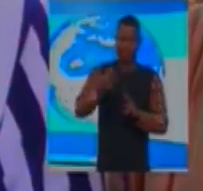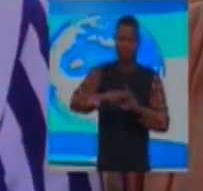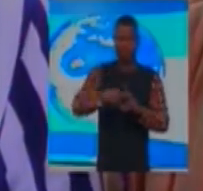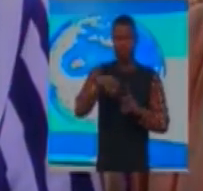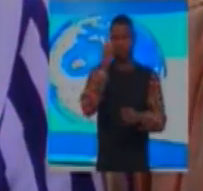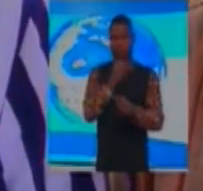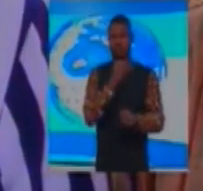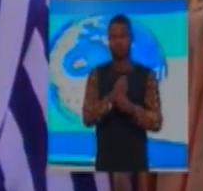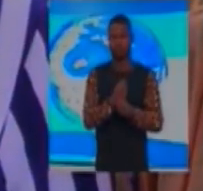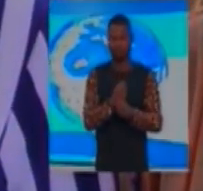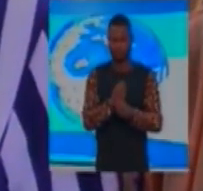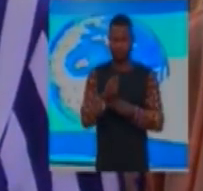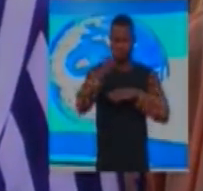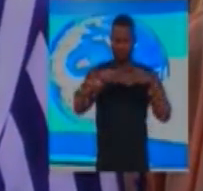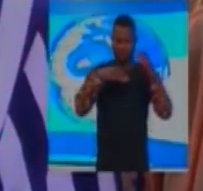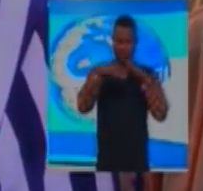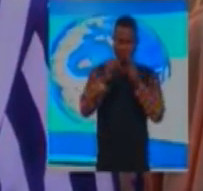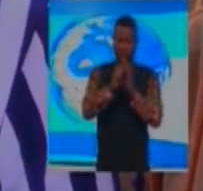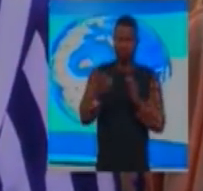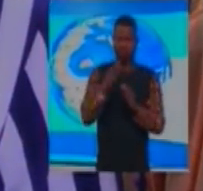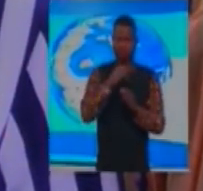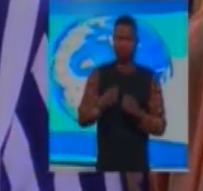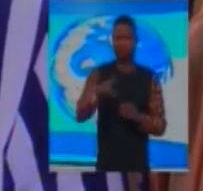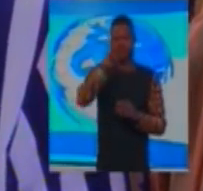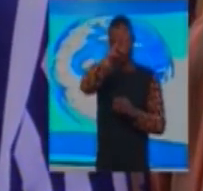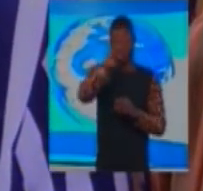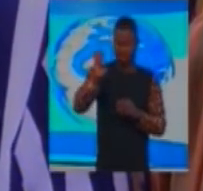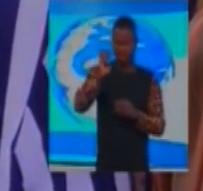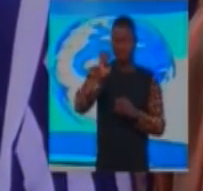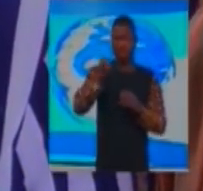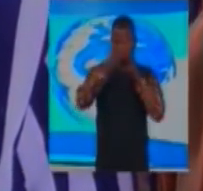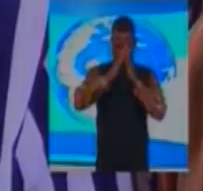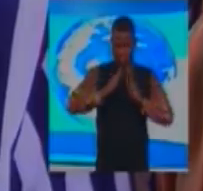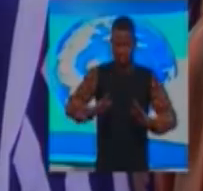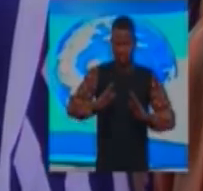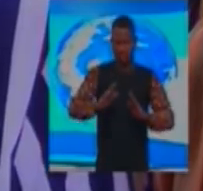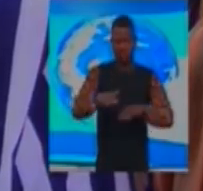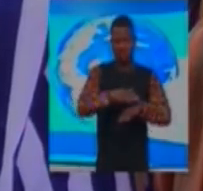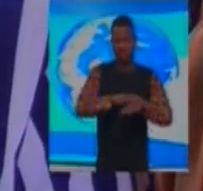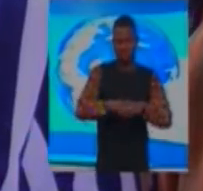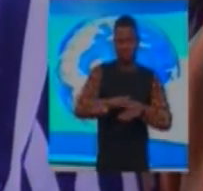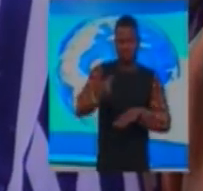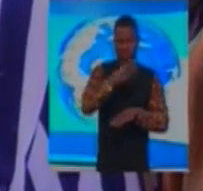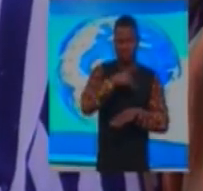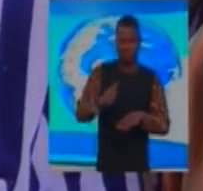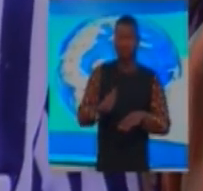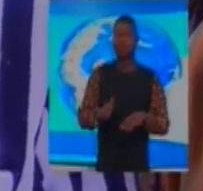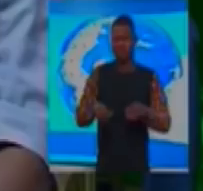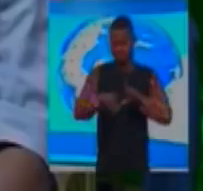des travaux de construction des 900 logements sur le site de